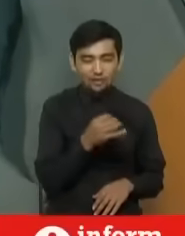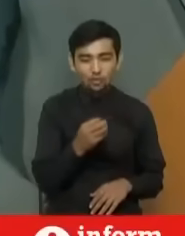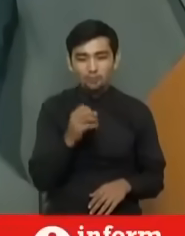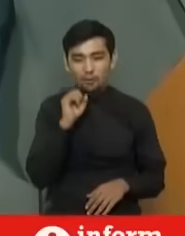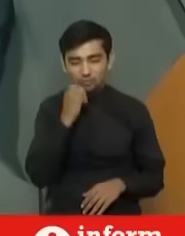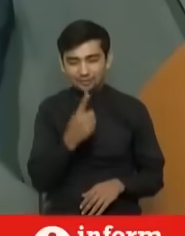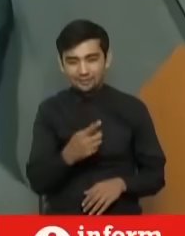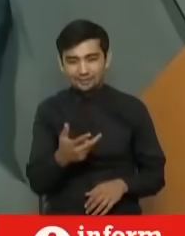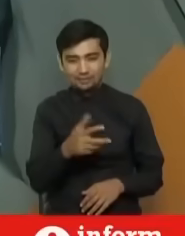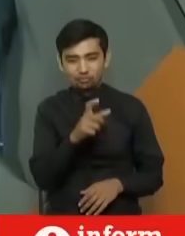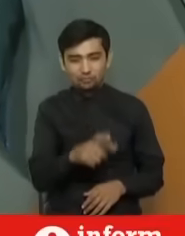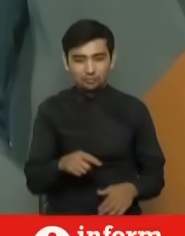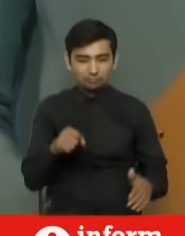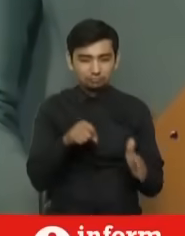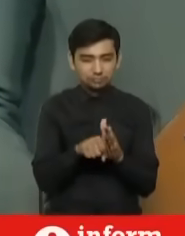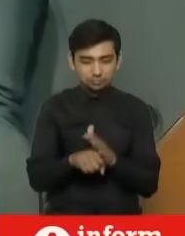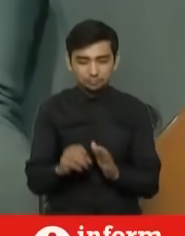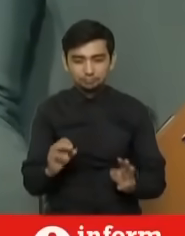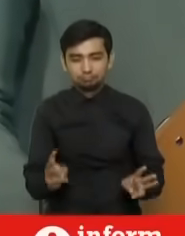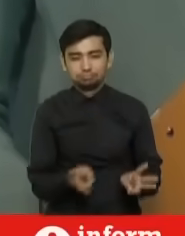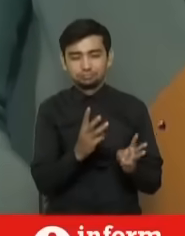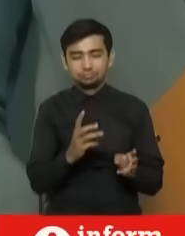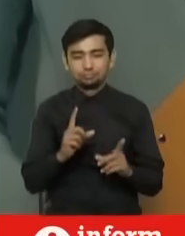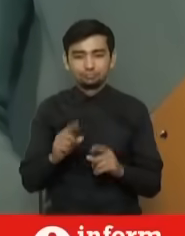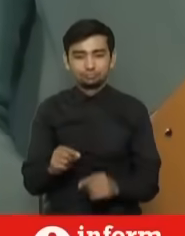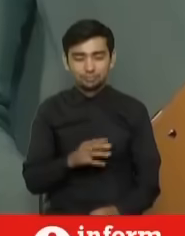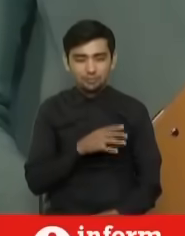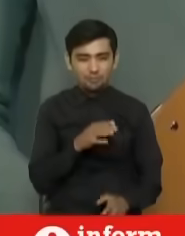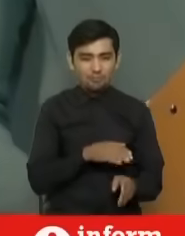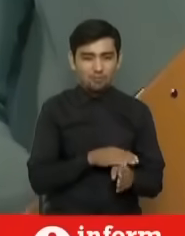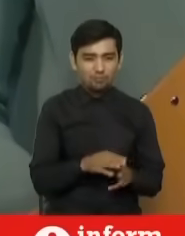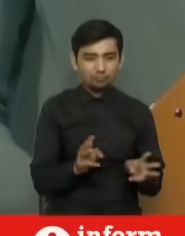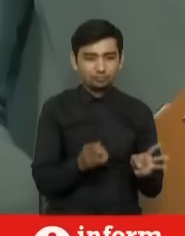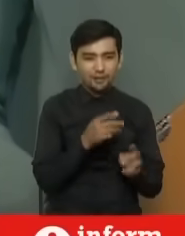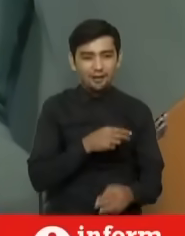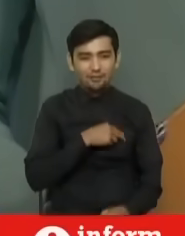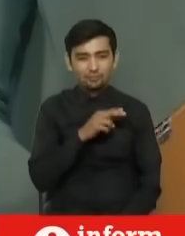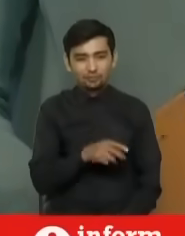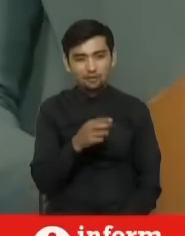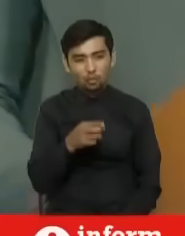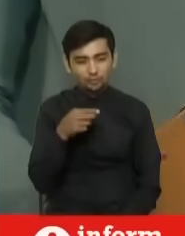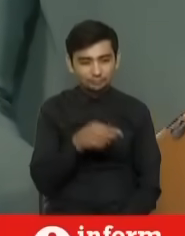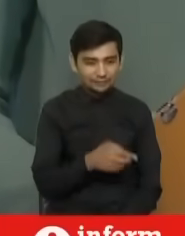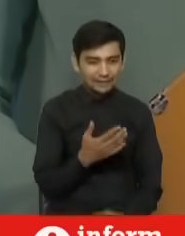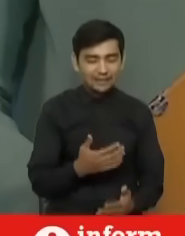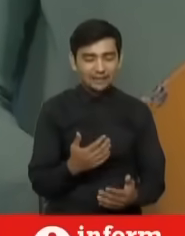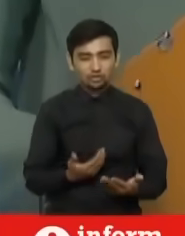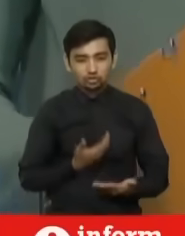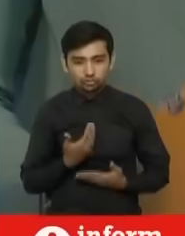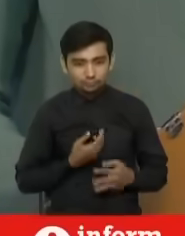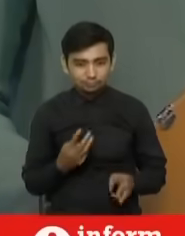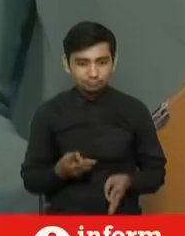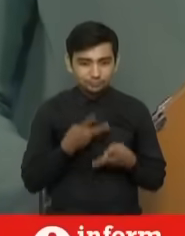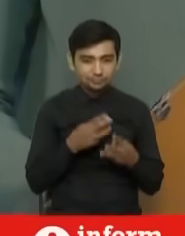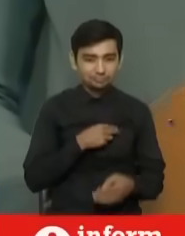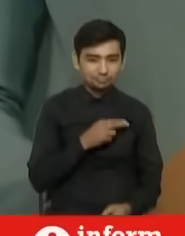жәбірленушілердің үйін өртеп жіберген. Қызыл жалында қалған мәйіттің бірі түгел жанып кетіпті. Ол марқұм пышақтан өлді ме, әлде тірідей отқа оранып